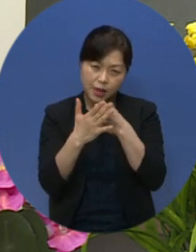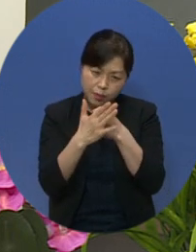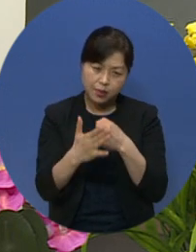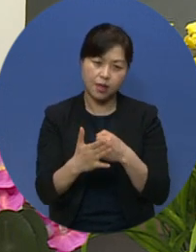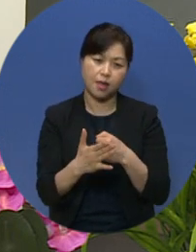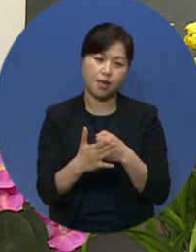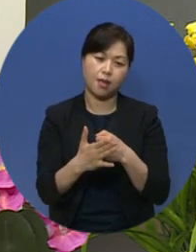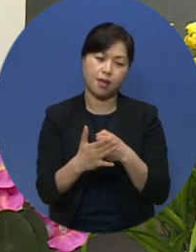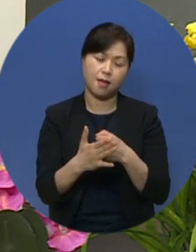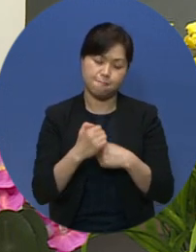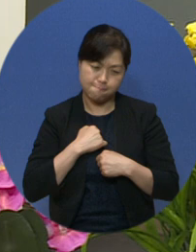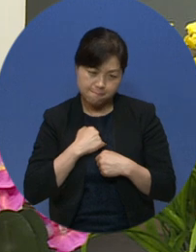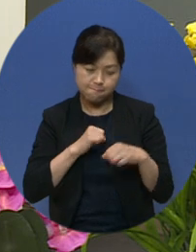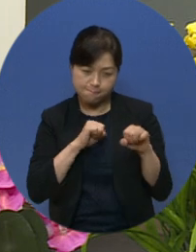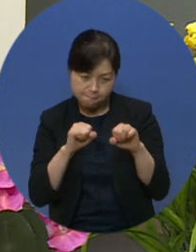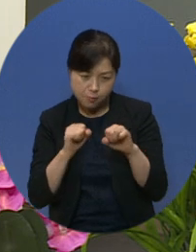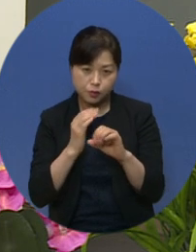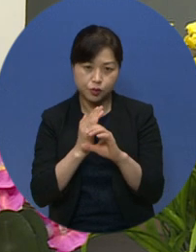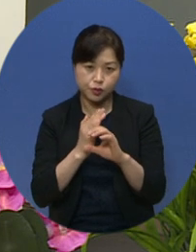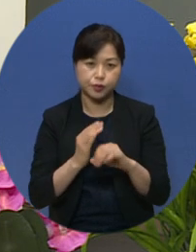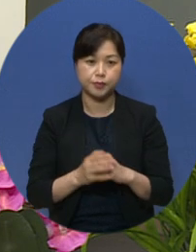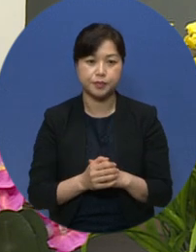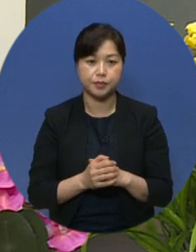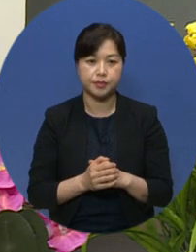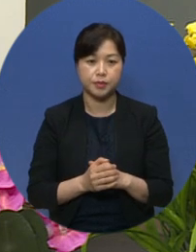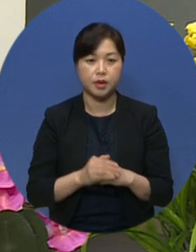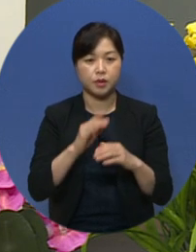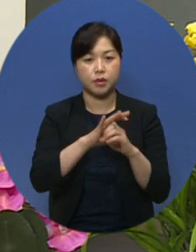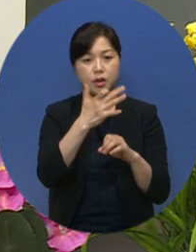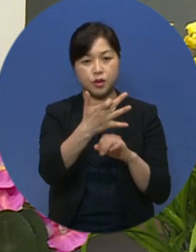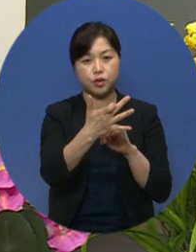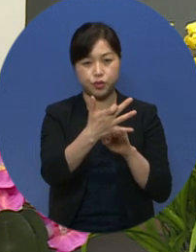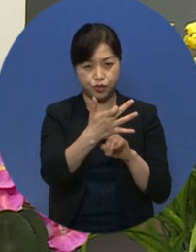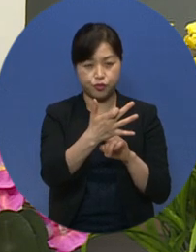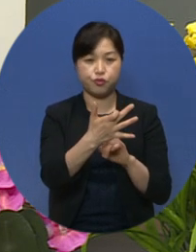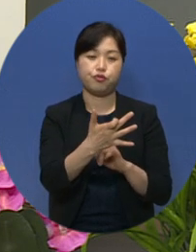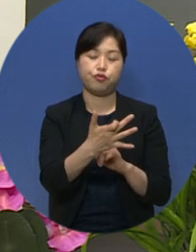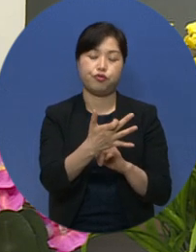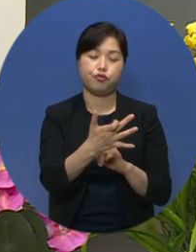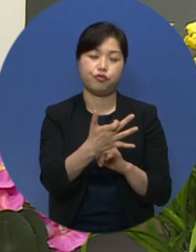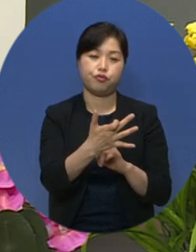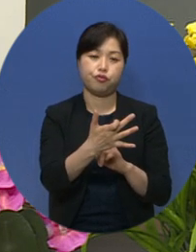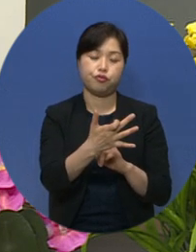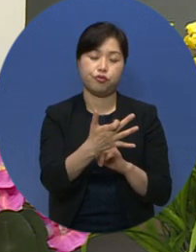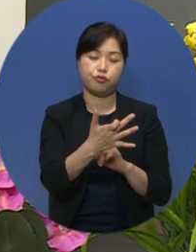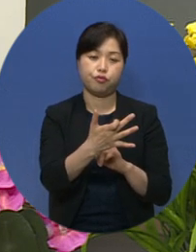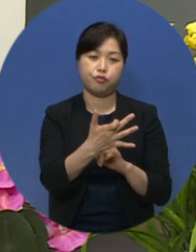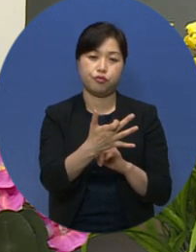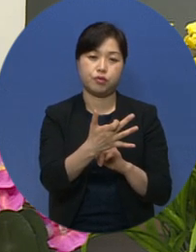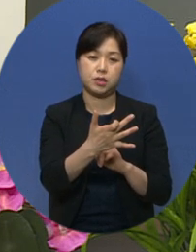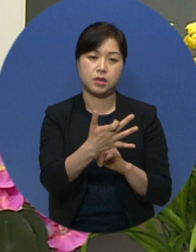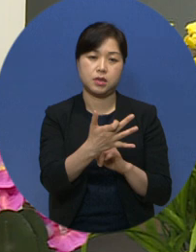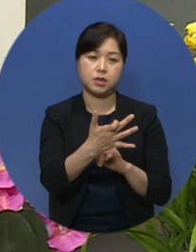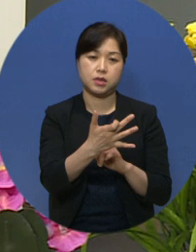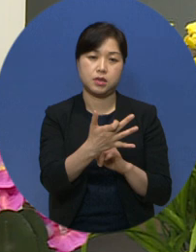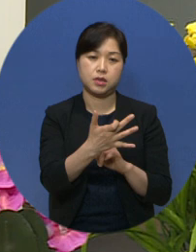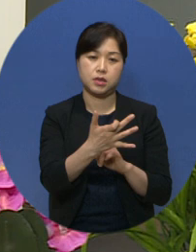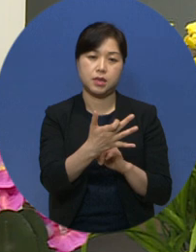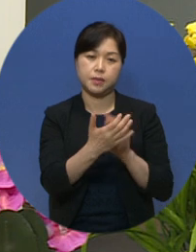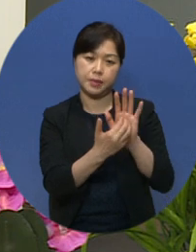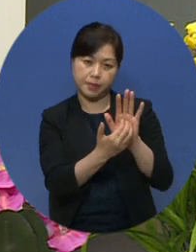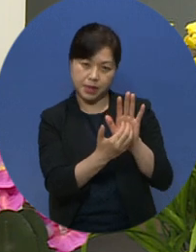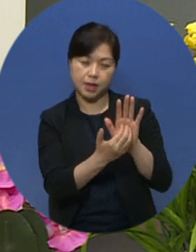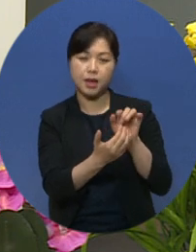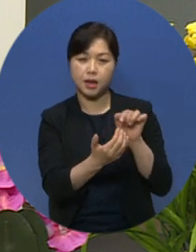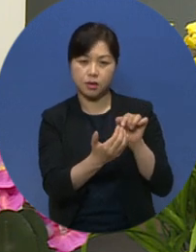내 있습니다 이 코로나 사태 대응하는 장애인 채우기 인들에게 2시간을